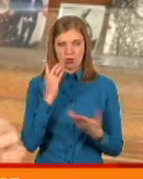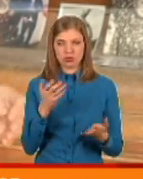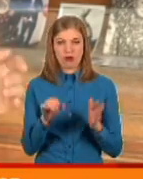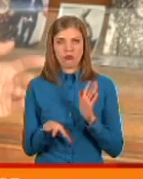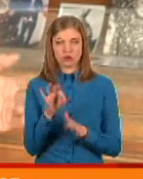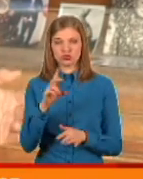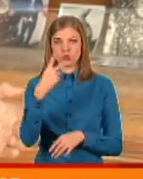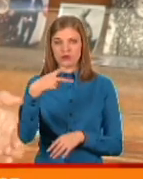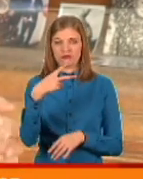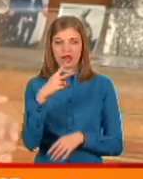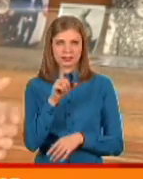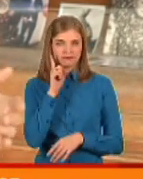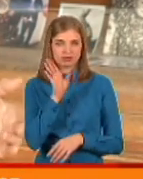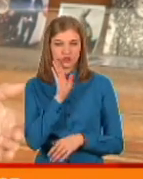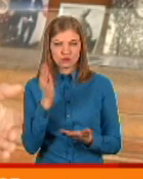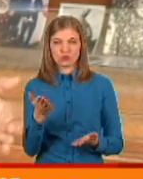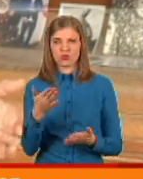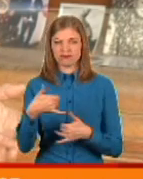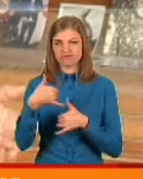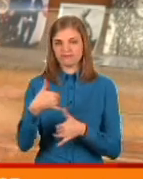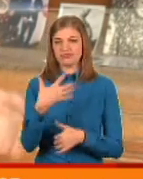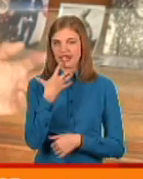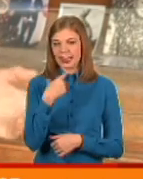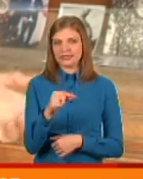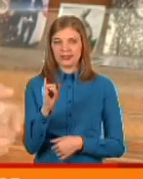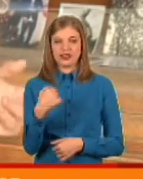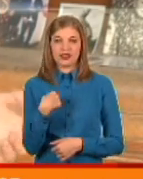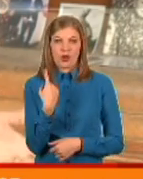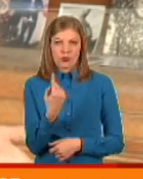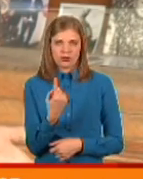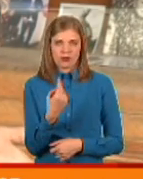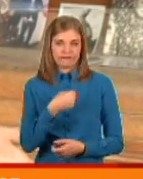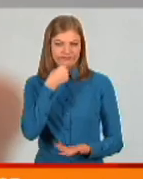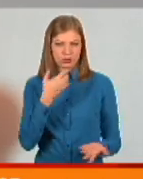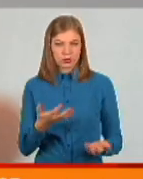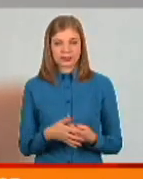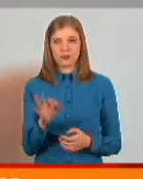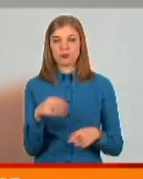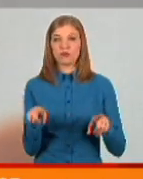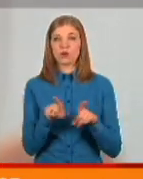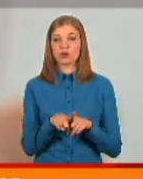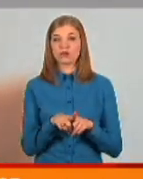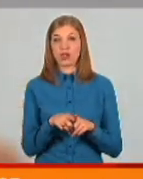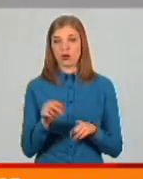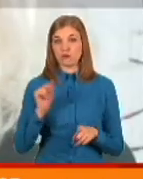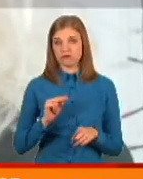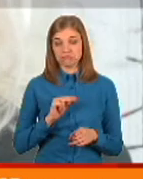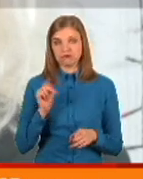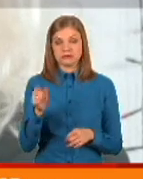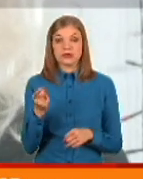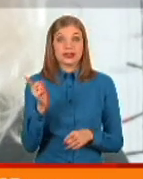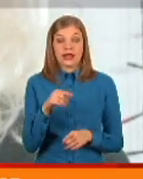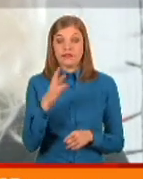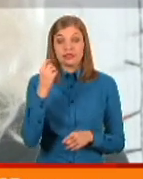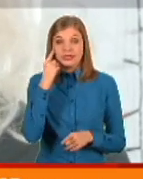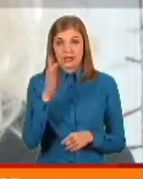вийшло, що 20 дівчинок, рослих, красавиць, і одна я взрослая. Про таку кар'єру, зізнається Лариса, вона